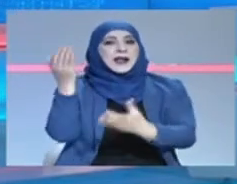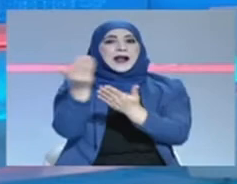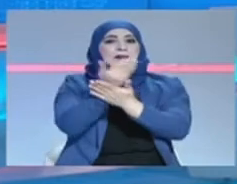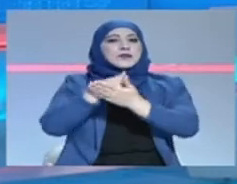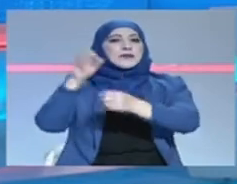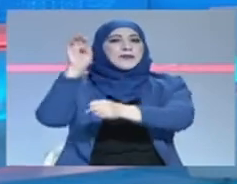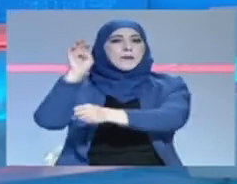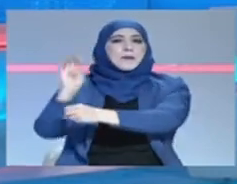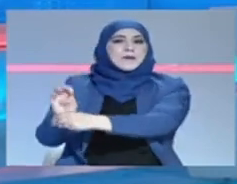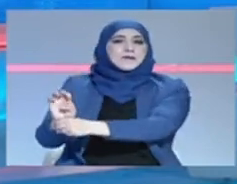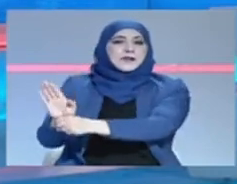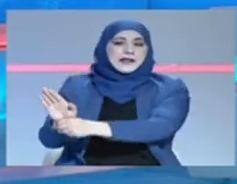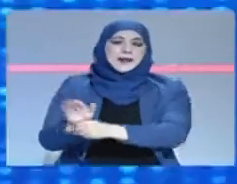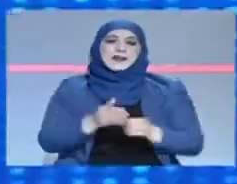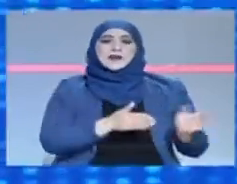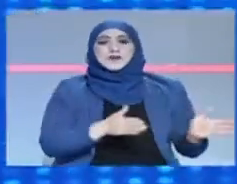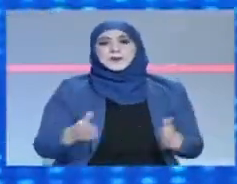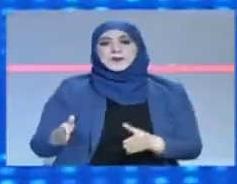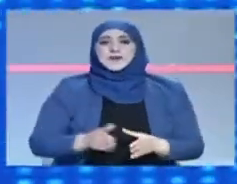المقلدة.